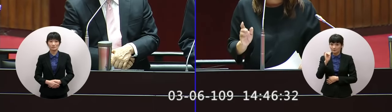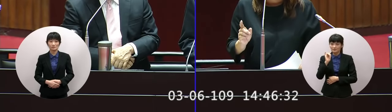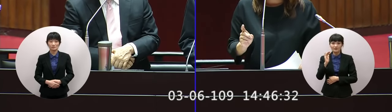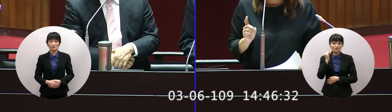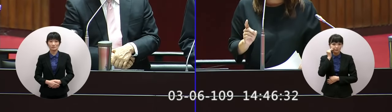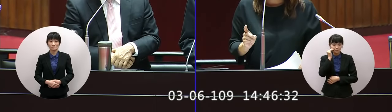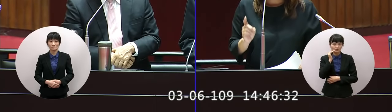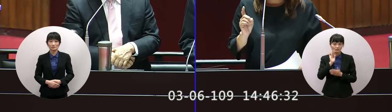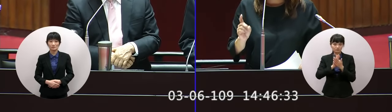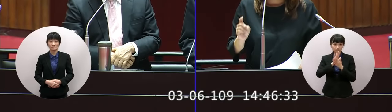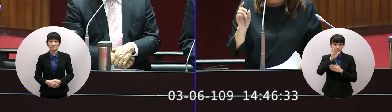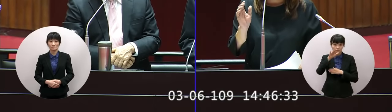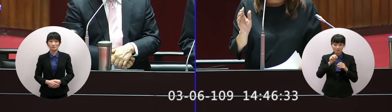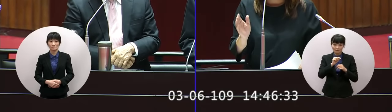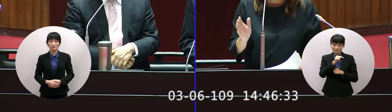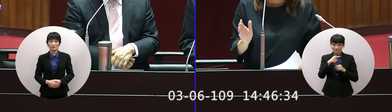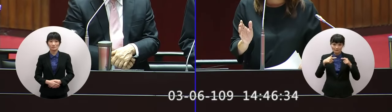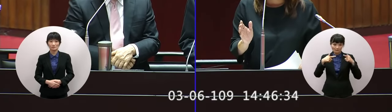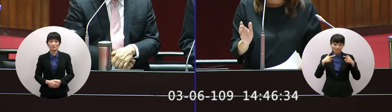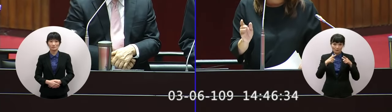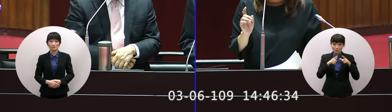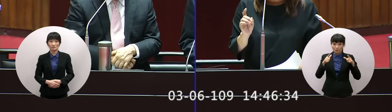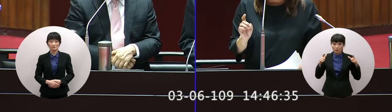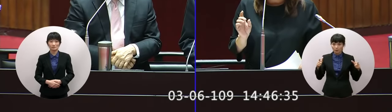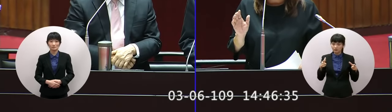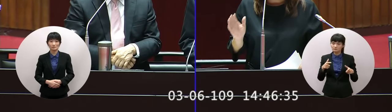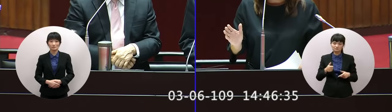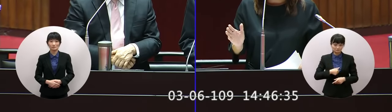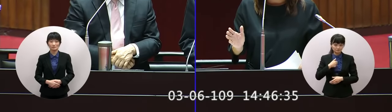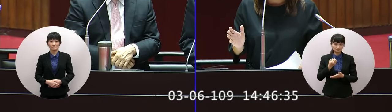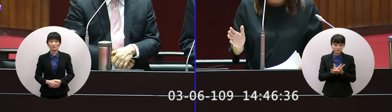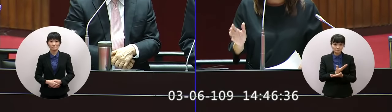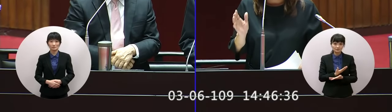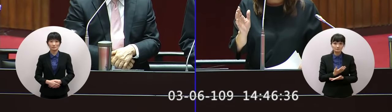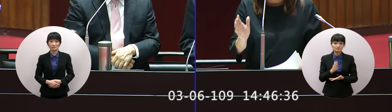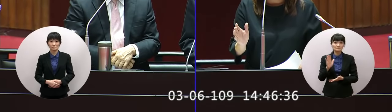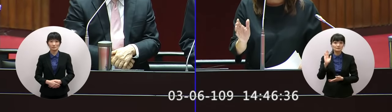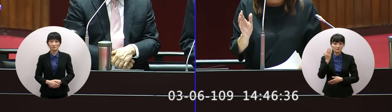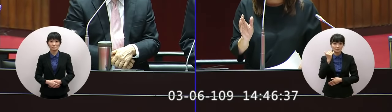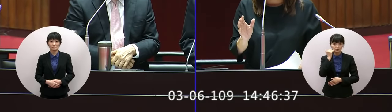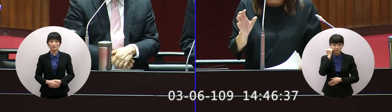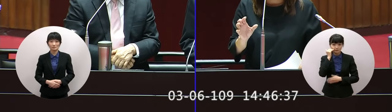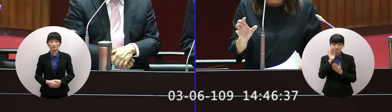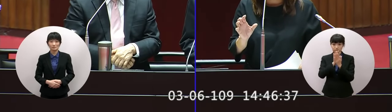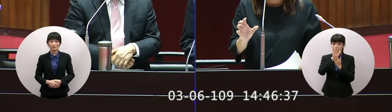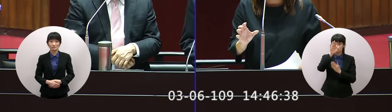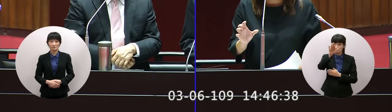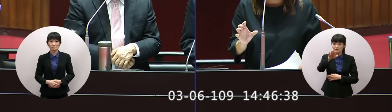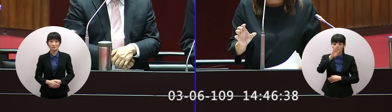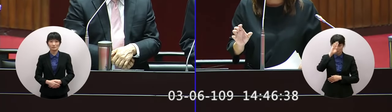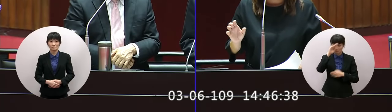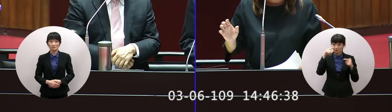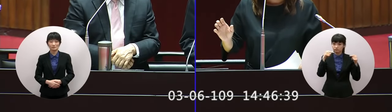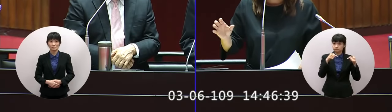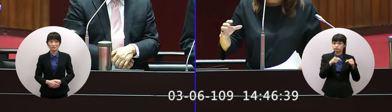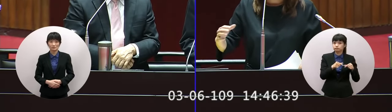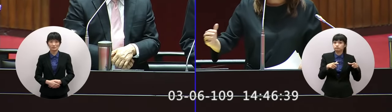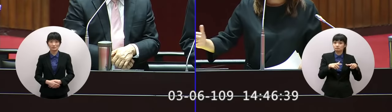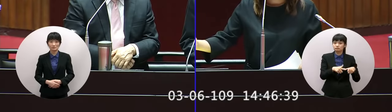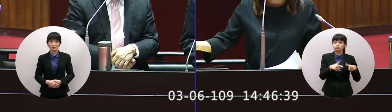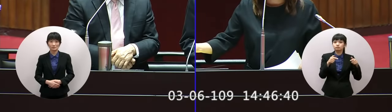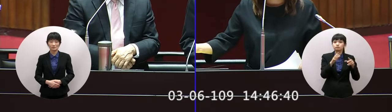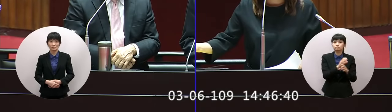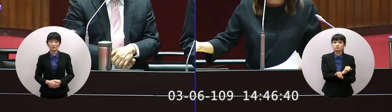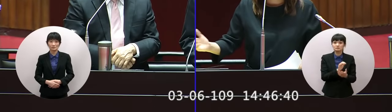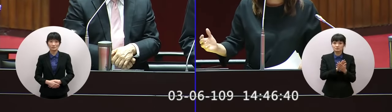是不够的。刚刚我提到的是未雨绸缪，等这个疫情发生以后，未来我们怎么样扶持产业？它你